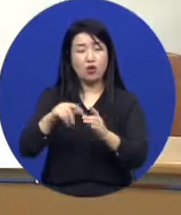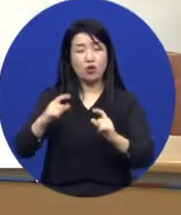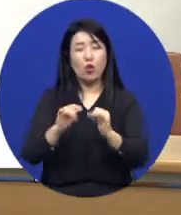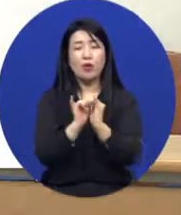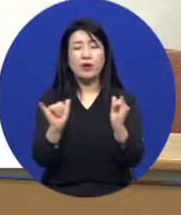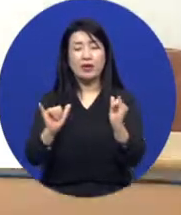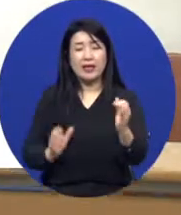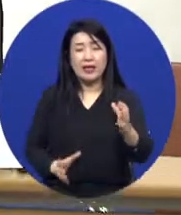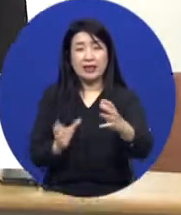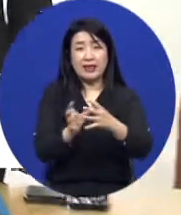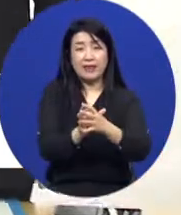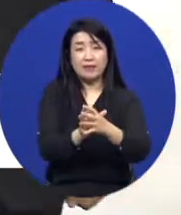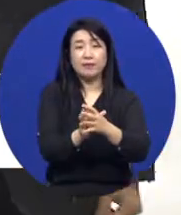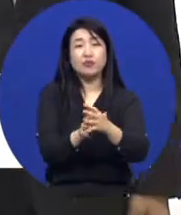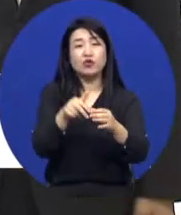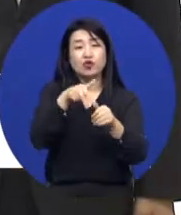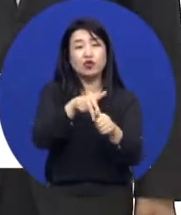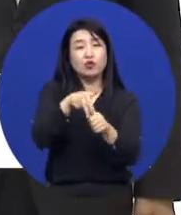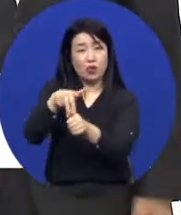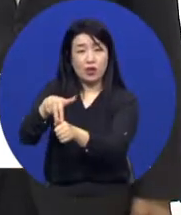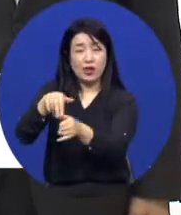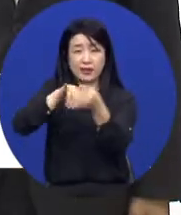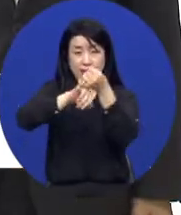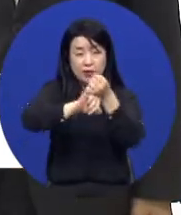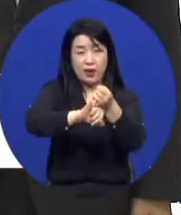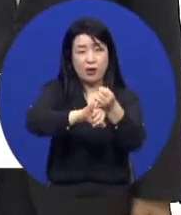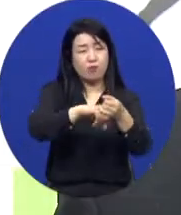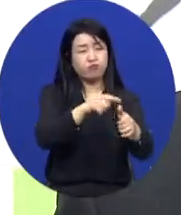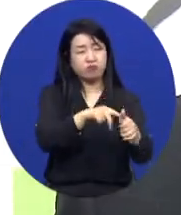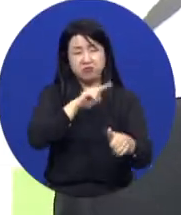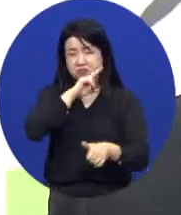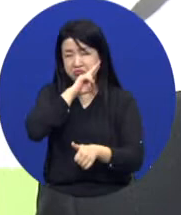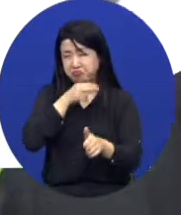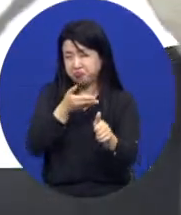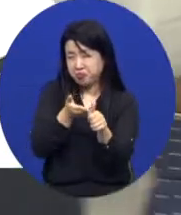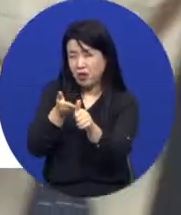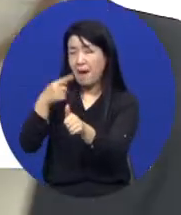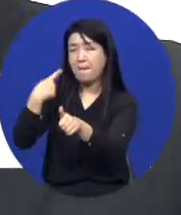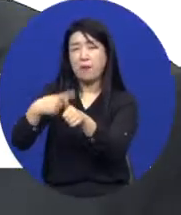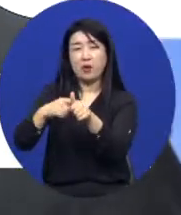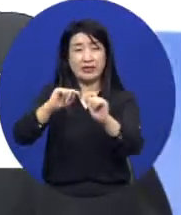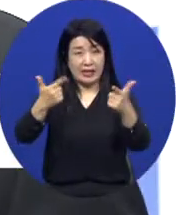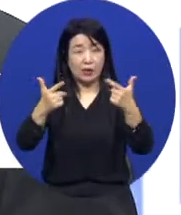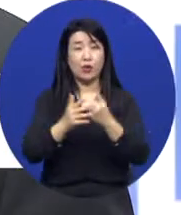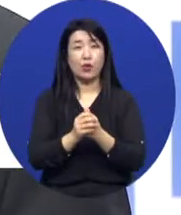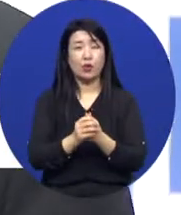하나의 팀 후보가 되겠다며 상대 후보에 대해 의혹을 제기하거나 비방하지